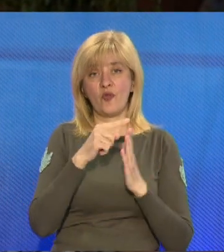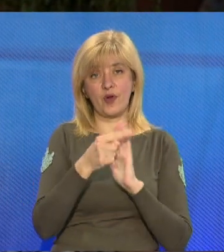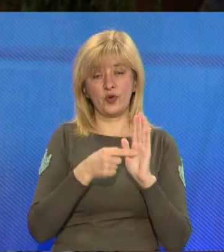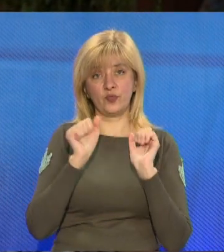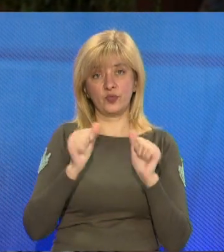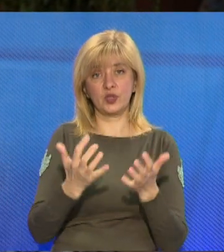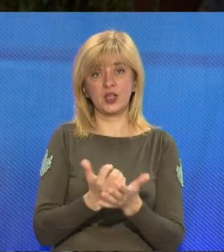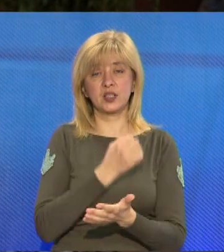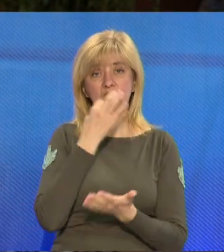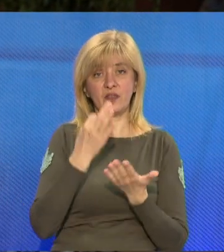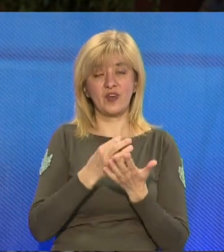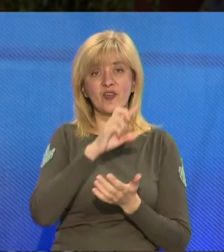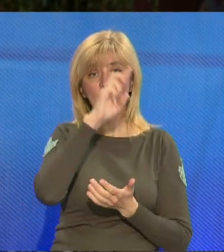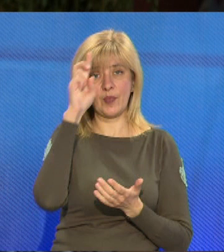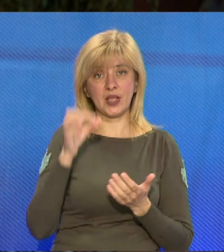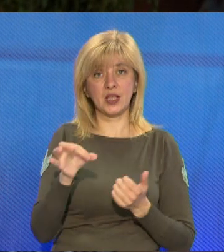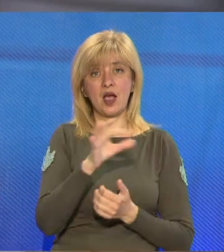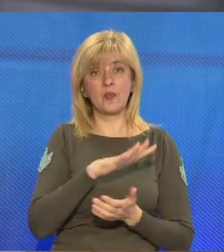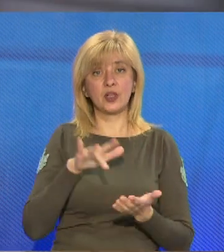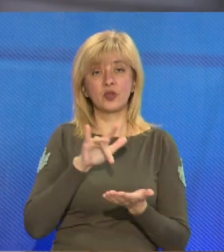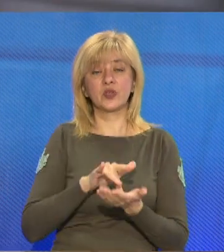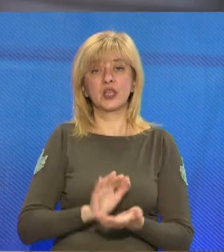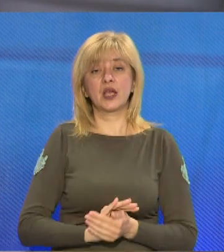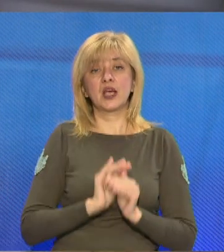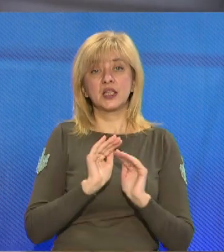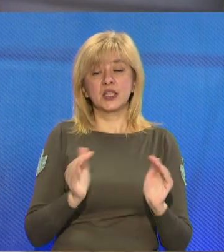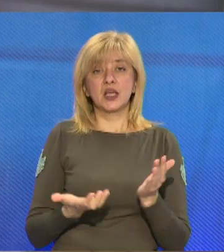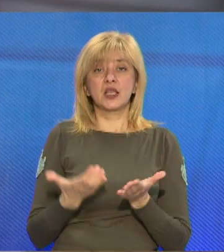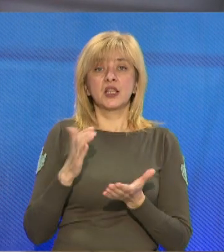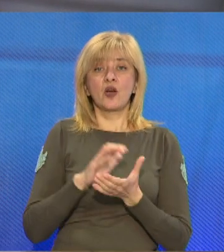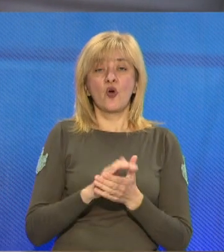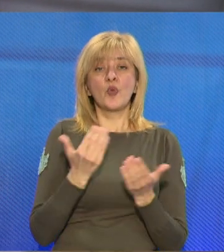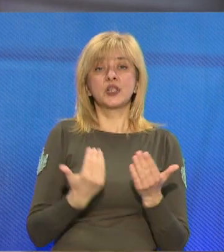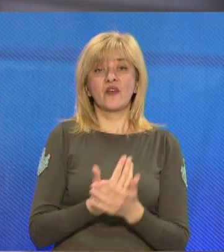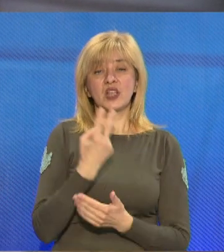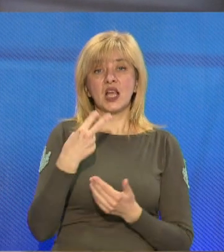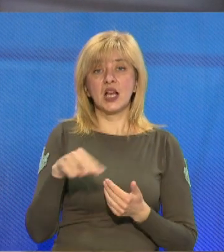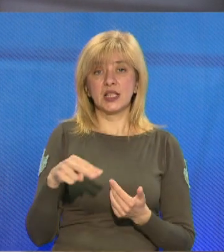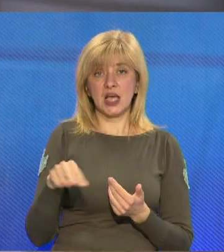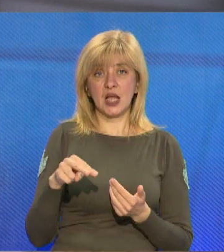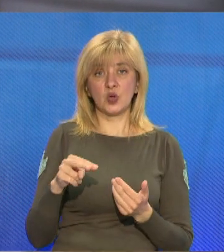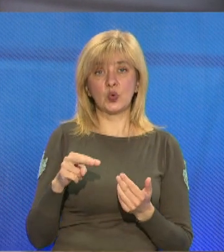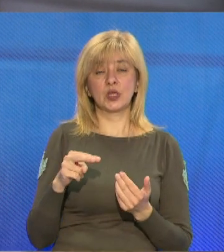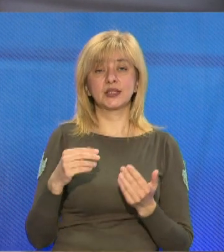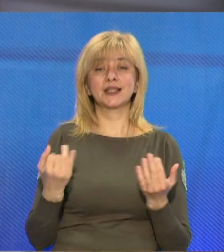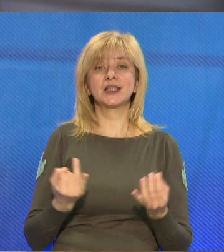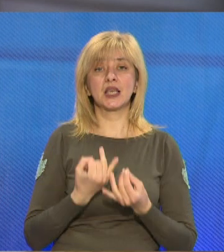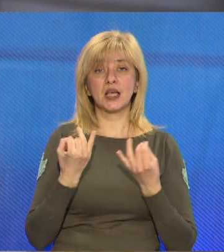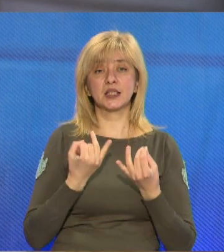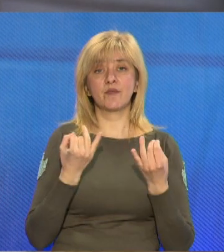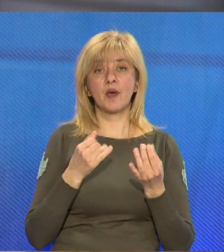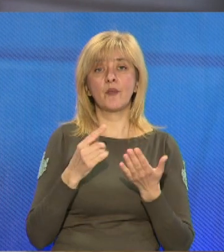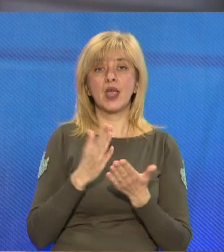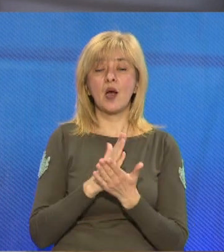заусёду могут найти у библиотеках областного центра. Детей знакомят с новинками литературы, с интересными